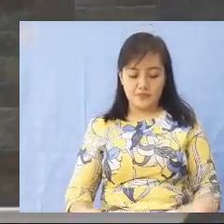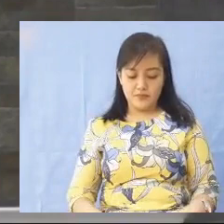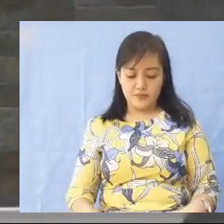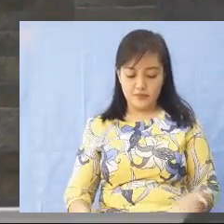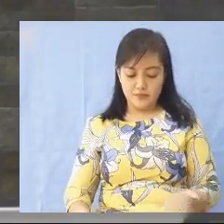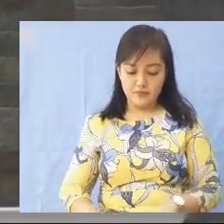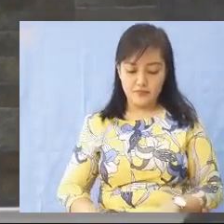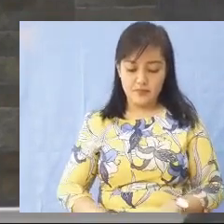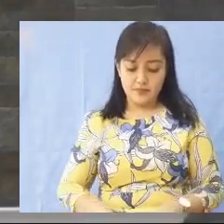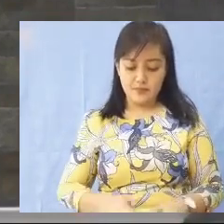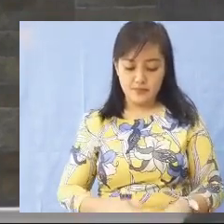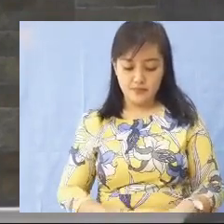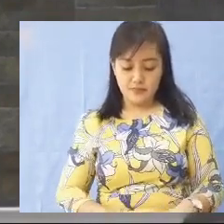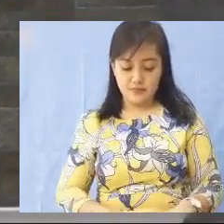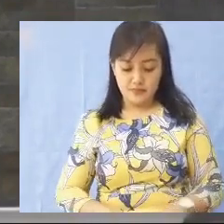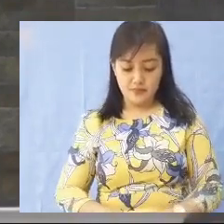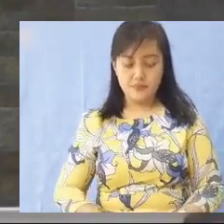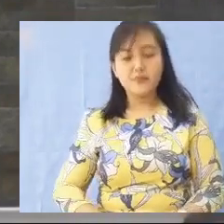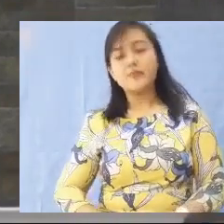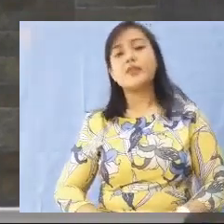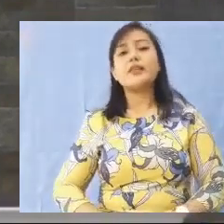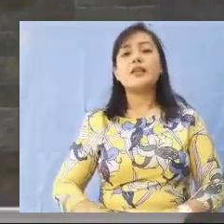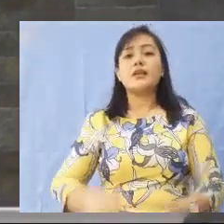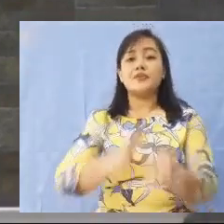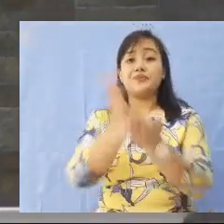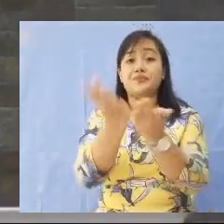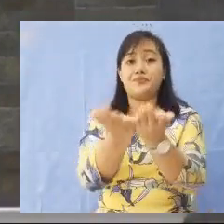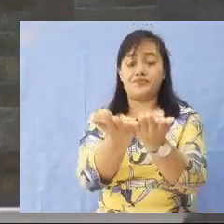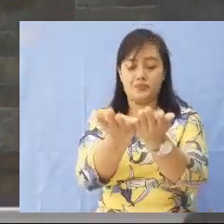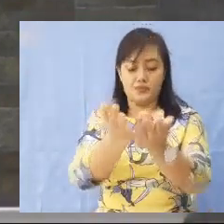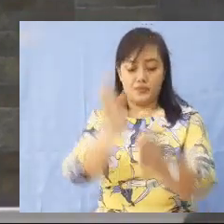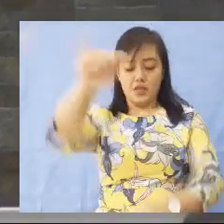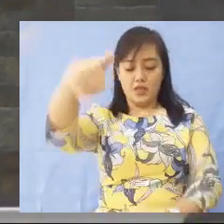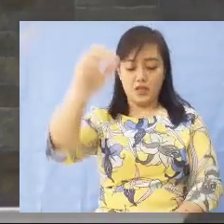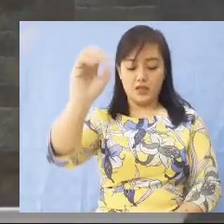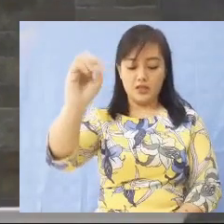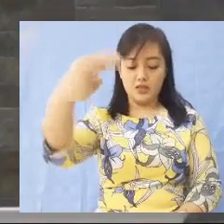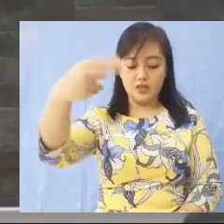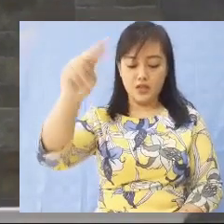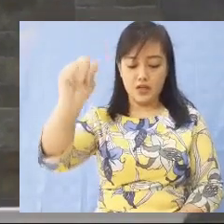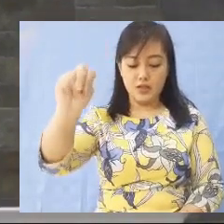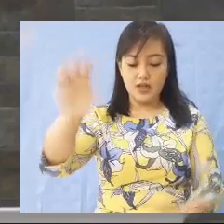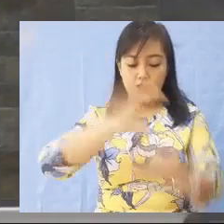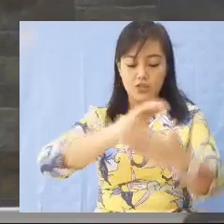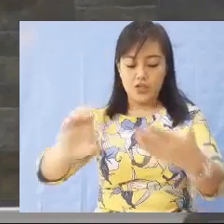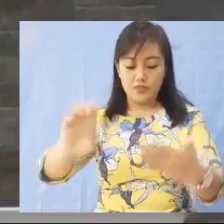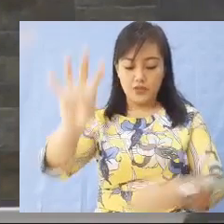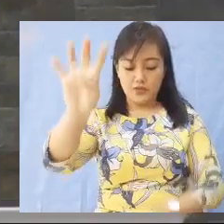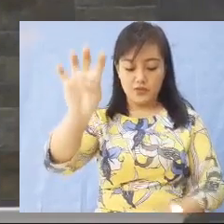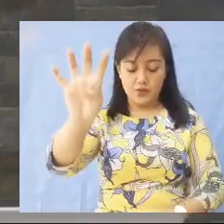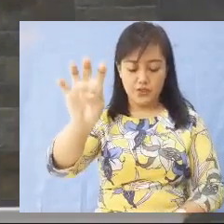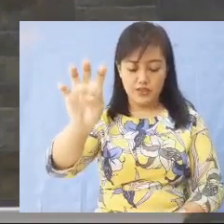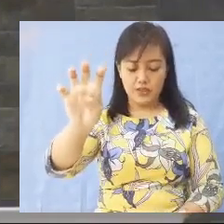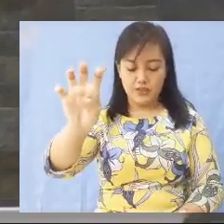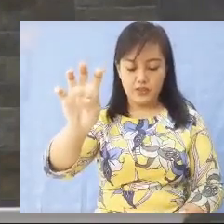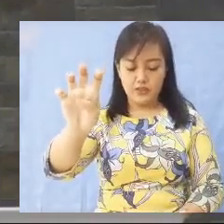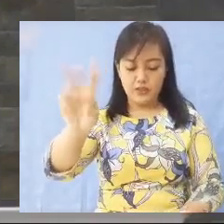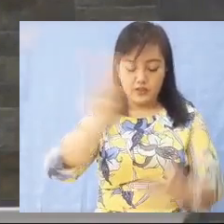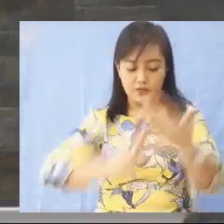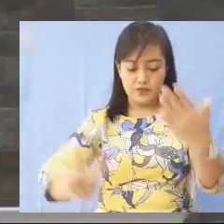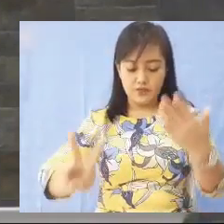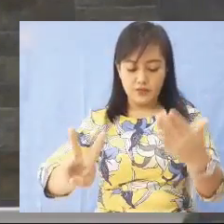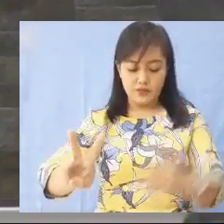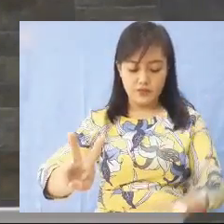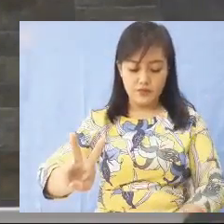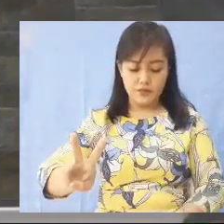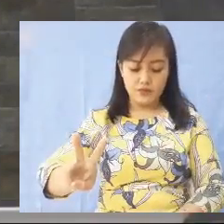Maaaring hindi sa oras na ating inaasahan, pero tiyak na gagawin po niya yan, yung kanyang pangako. Now in John chapter 14, in verse number